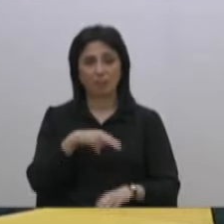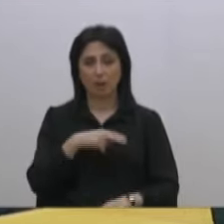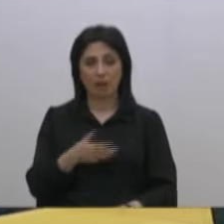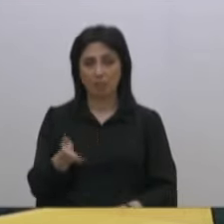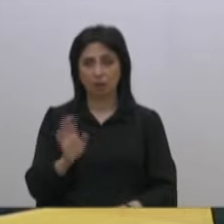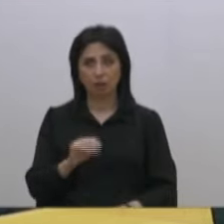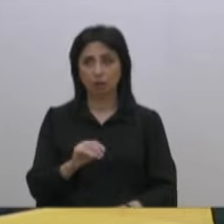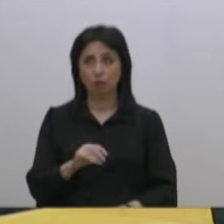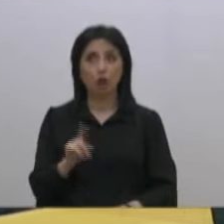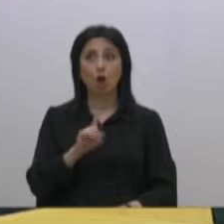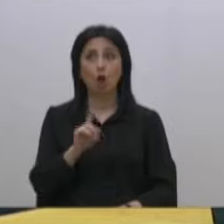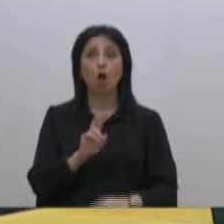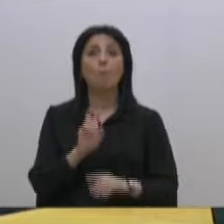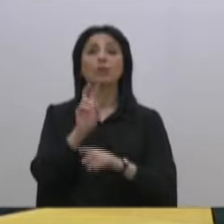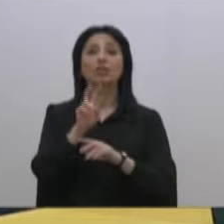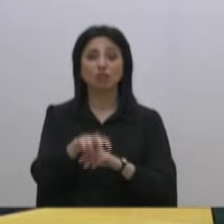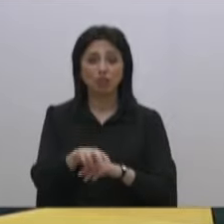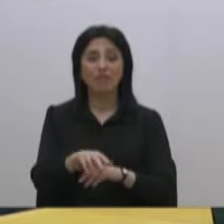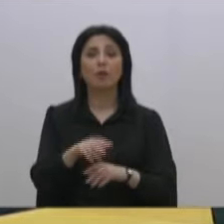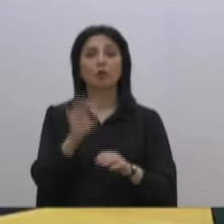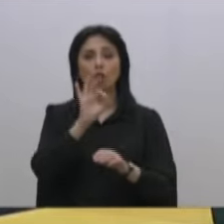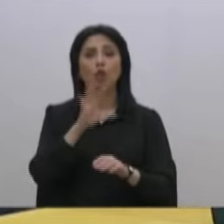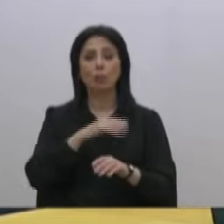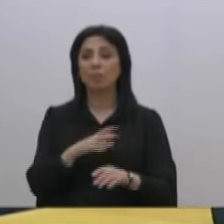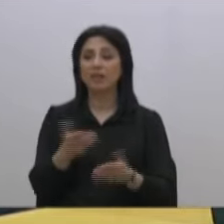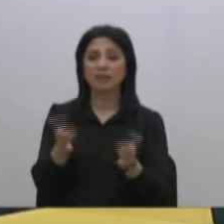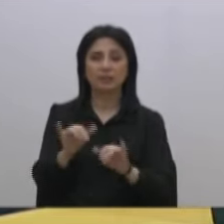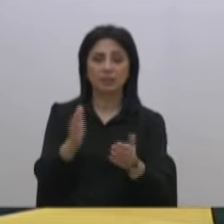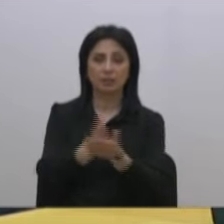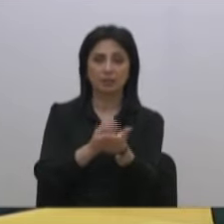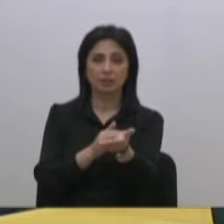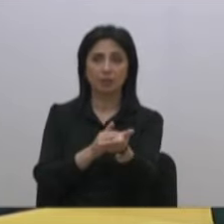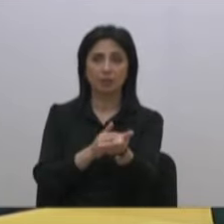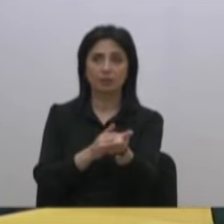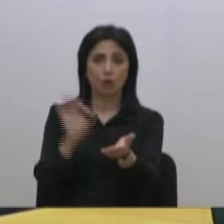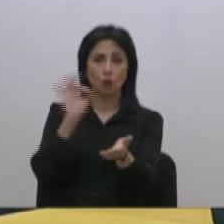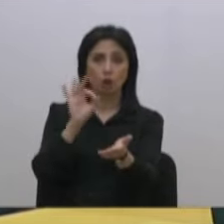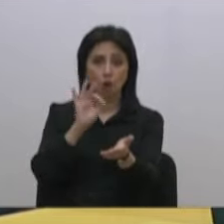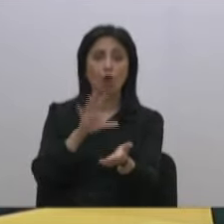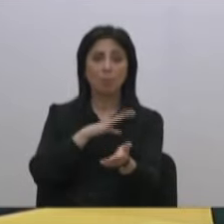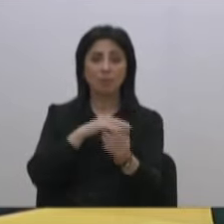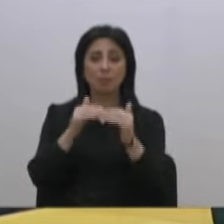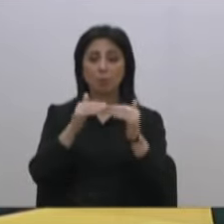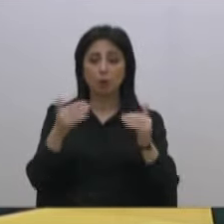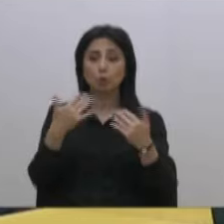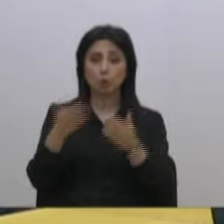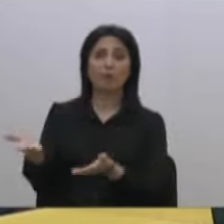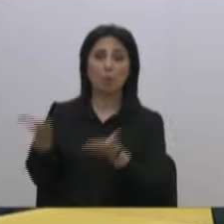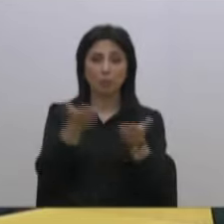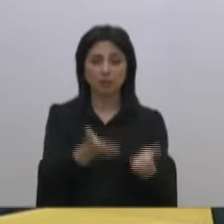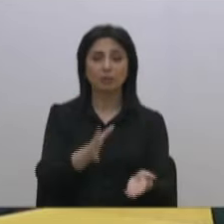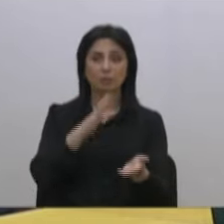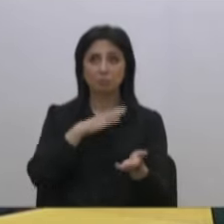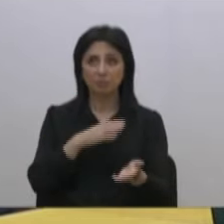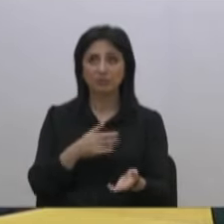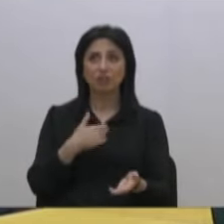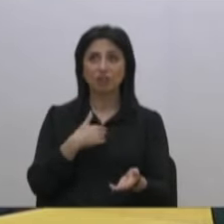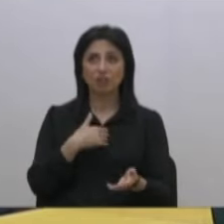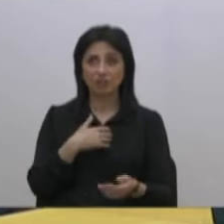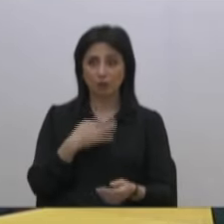პარლამენტშიო და რომ შემოხვედით და აქ რო უნდა იყოთ, მაშინ რა ხდება? 0%-იანი ბარიერით შემობრძანდით აქ და ჩვენ